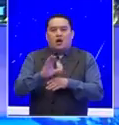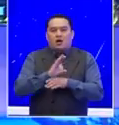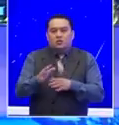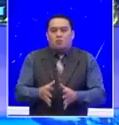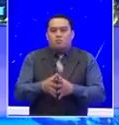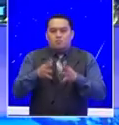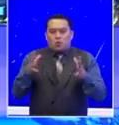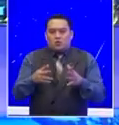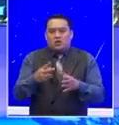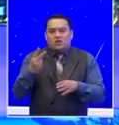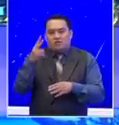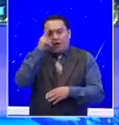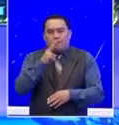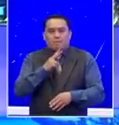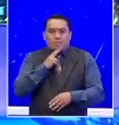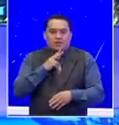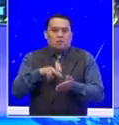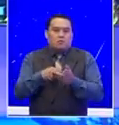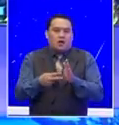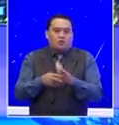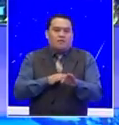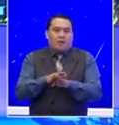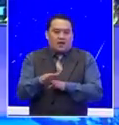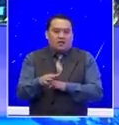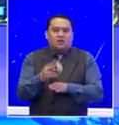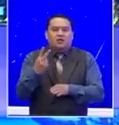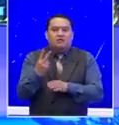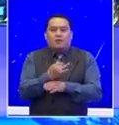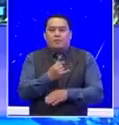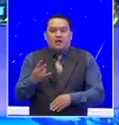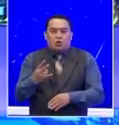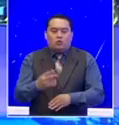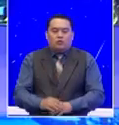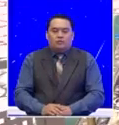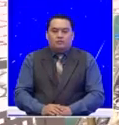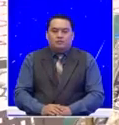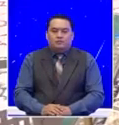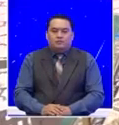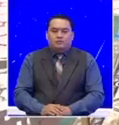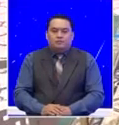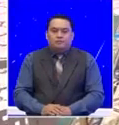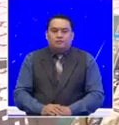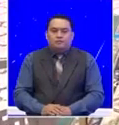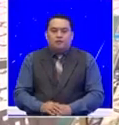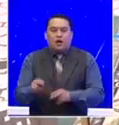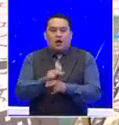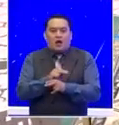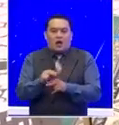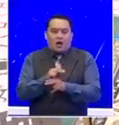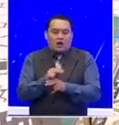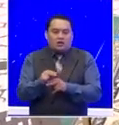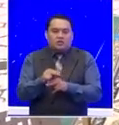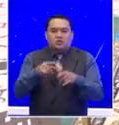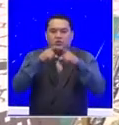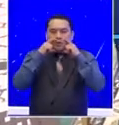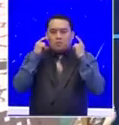больше. За два предстоящих месяца здесь планируют реализовать 2 миллиона штук. Наладить производство средств индивидуальной защиты